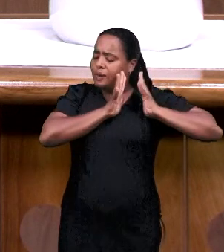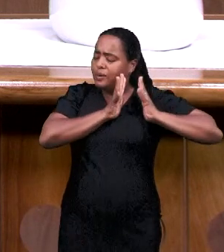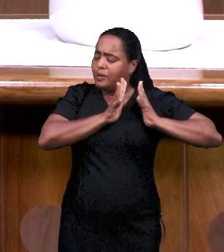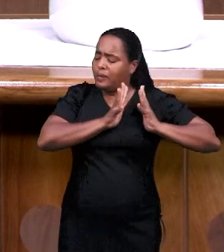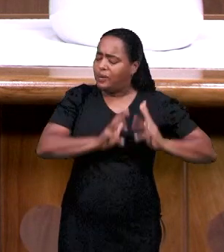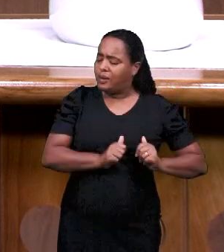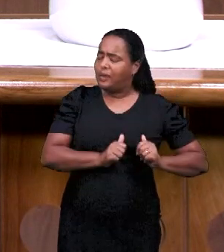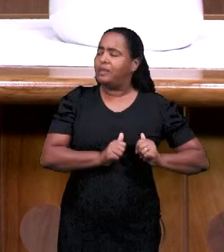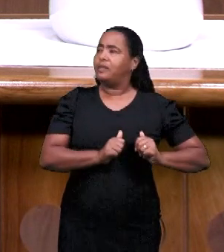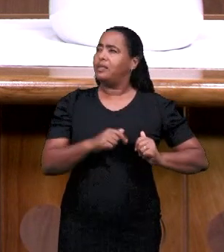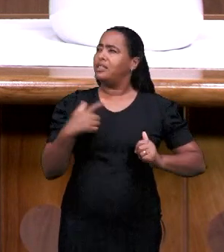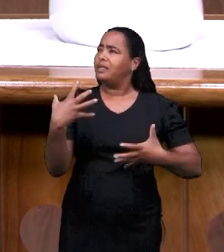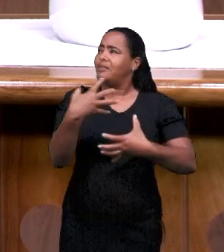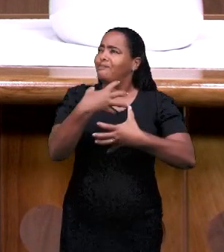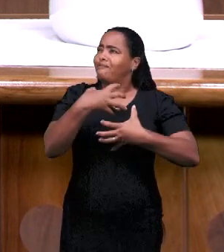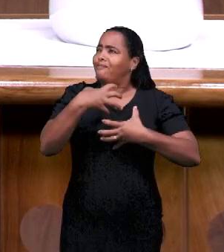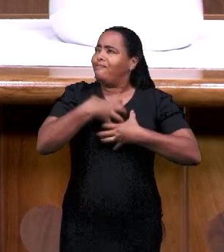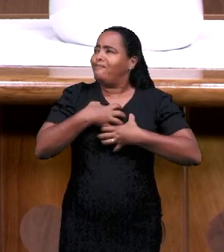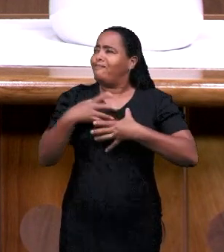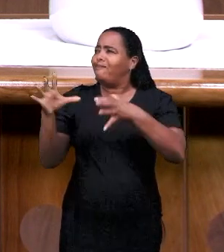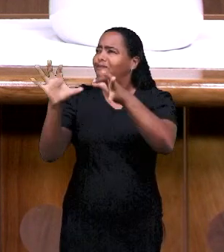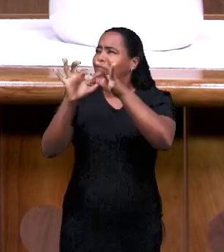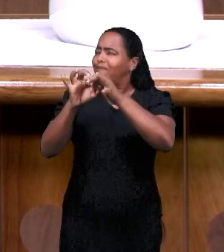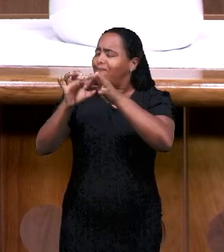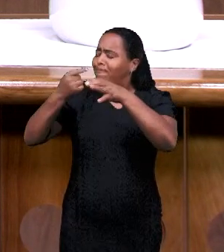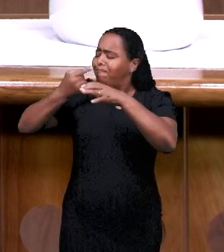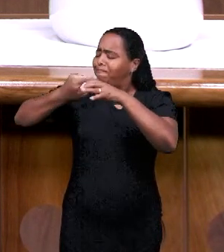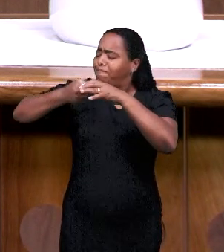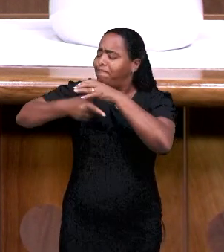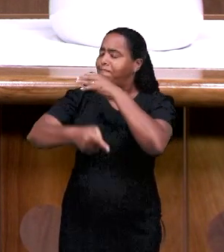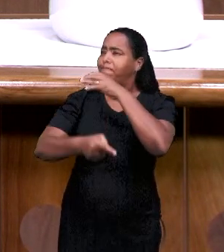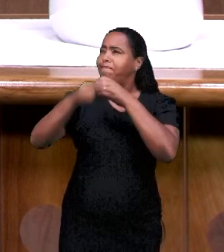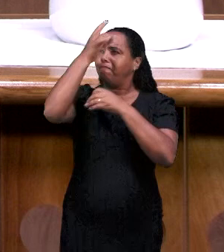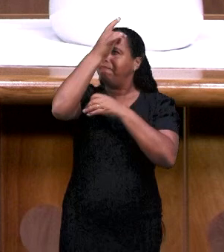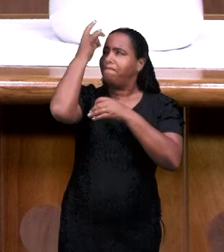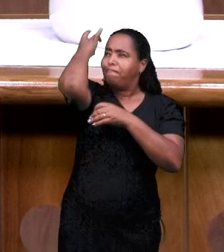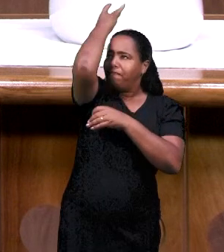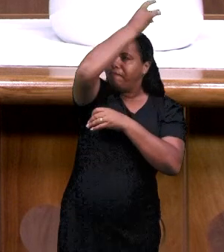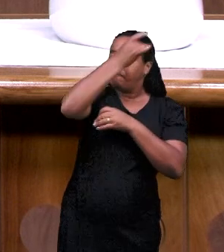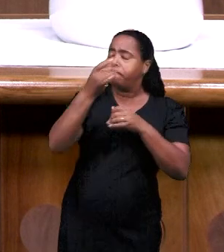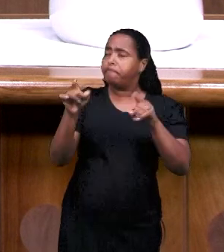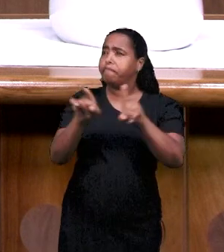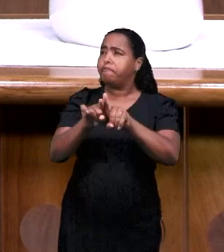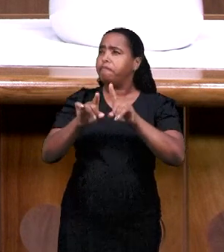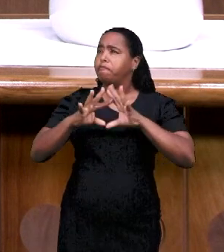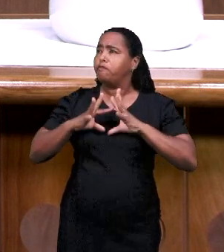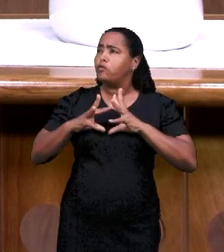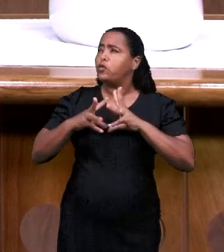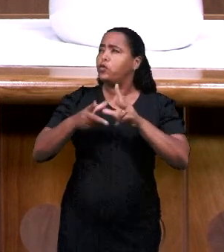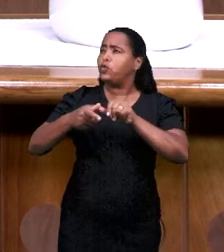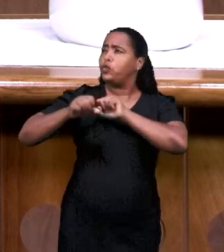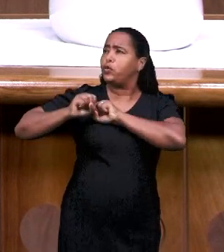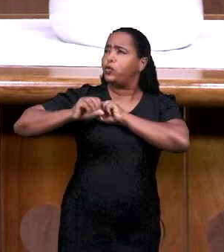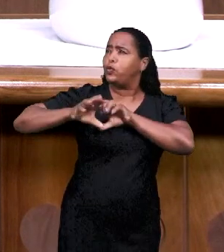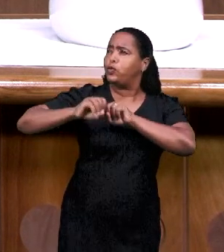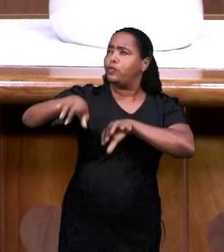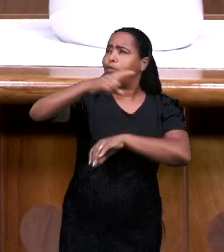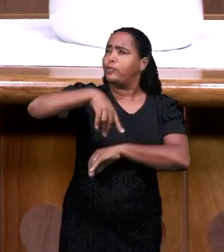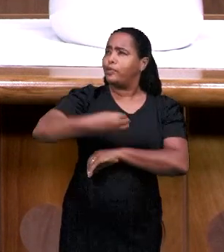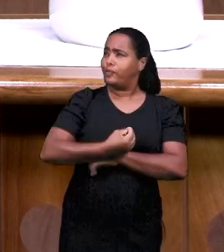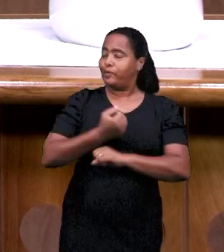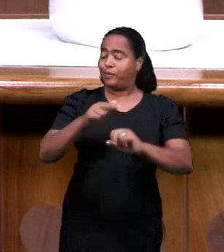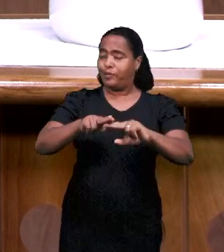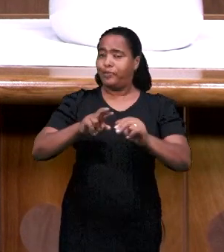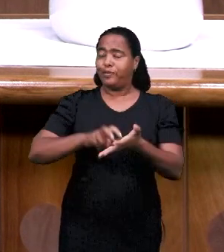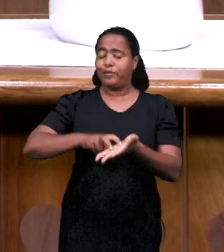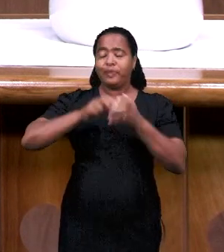communion profonde avec ton esprit et aussi tout l'enseignement que tu as pour nous ce matin. Bénis-nous,